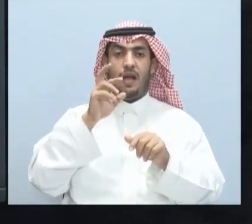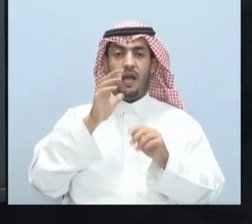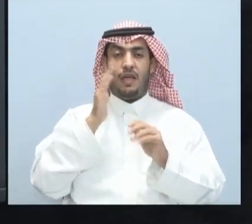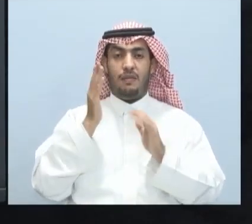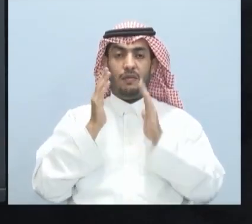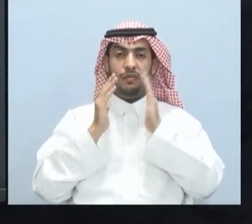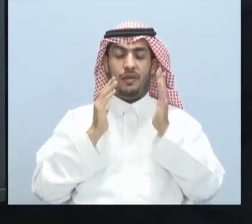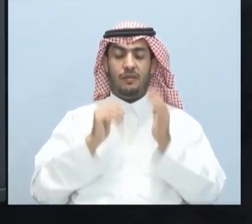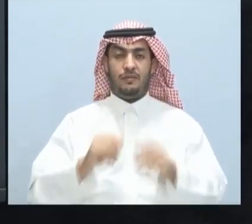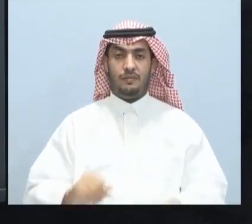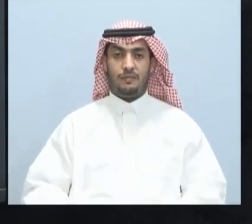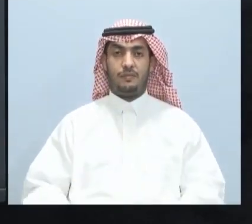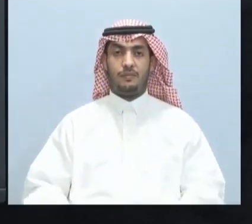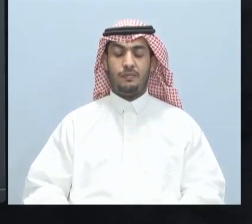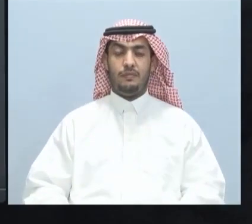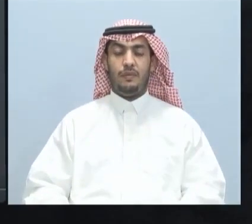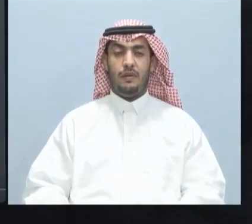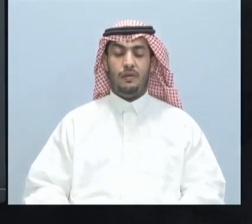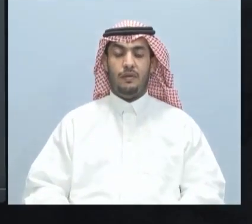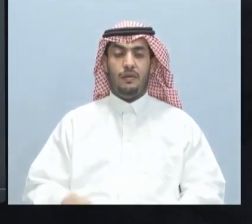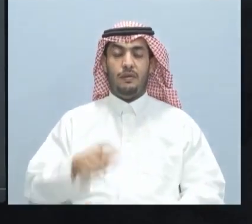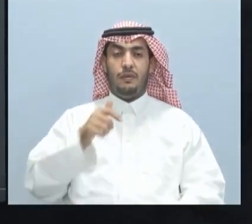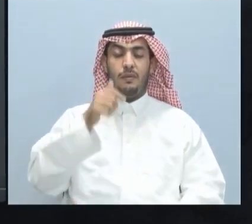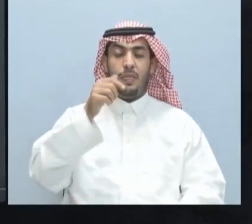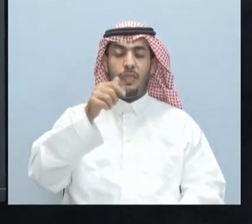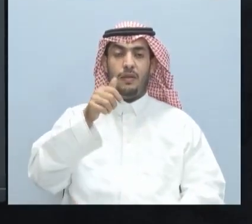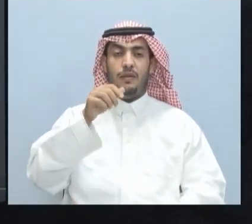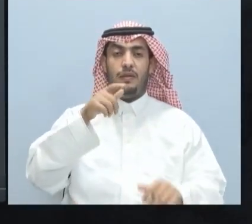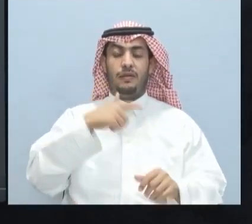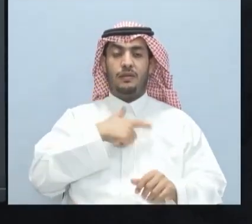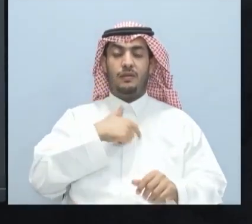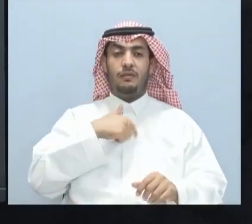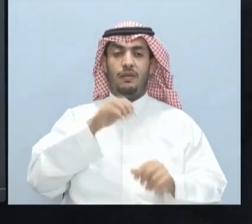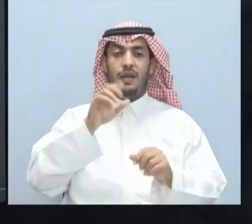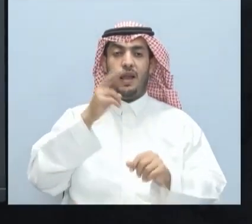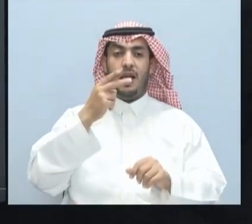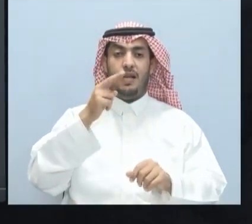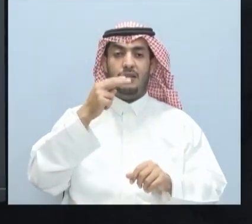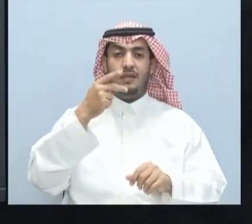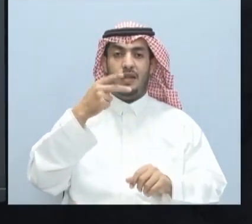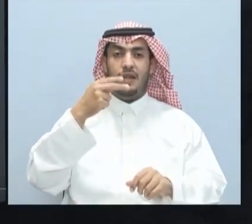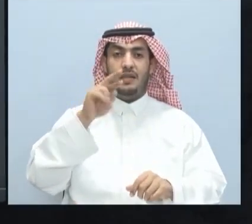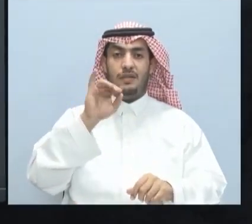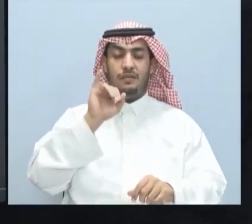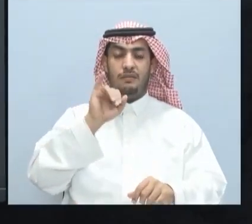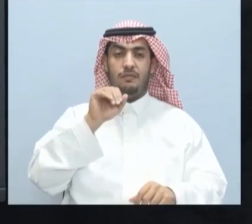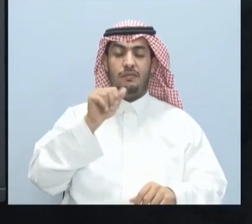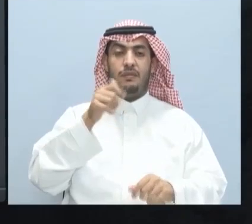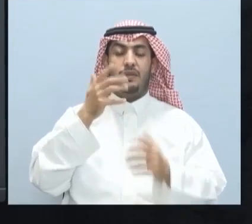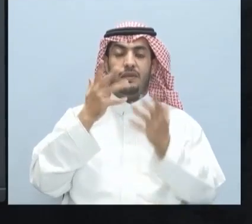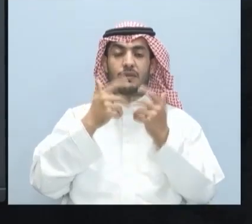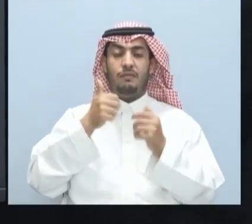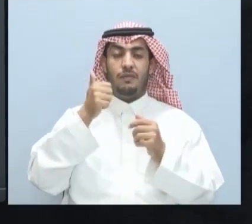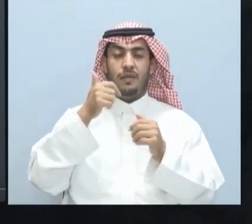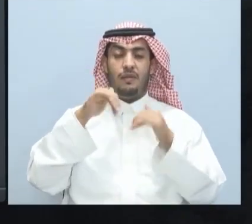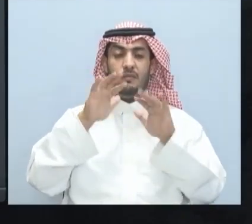افف ار يسار عندها نقول ان المسطره متزنه هذا هو العزم طيب كيف يمكن ان احسبه وما